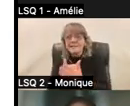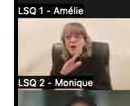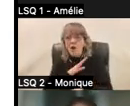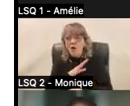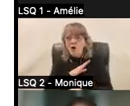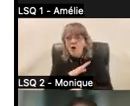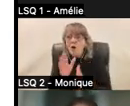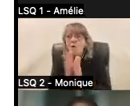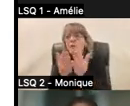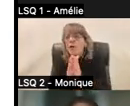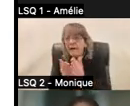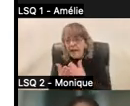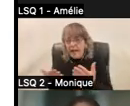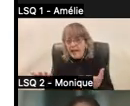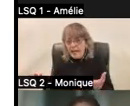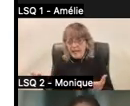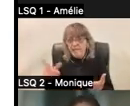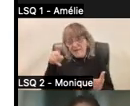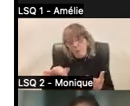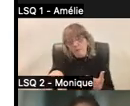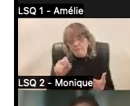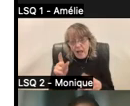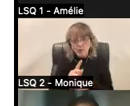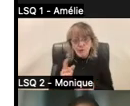bulletins et les utilisent aussi.